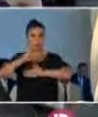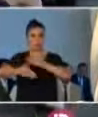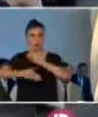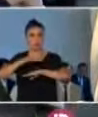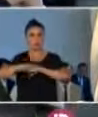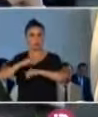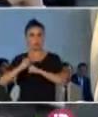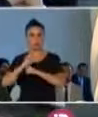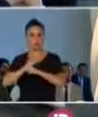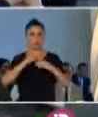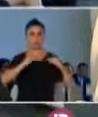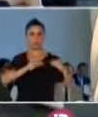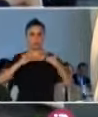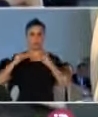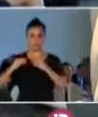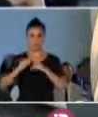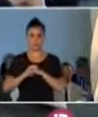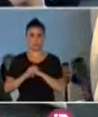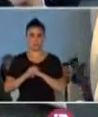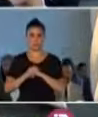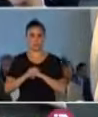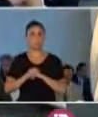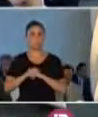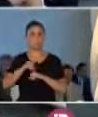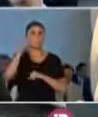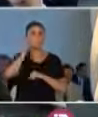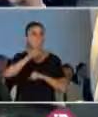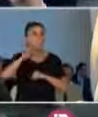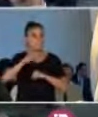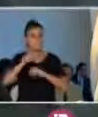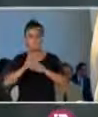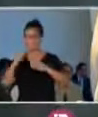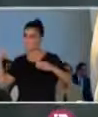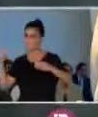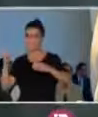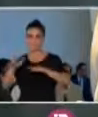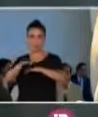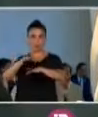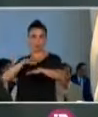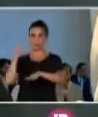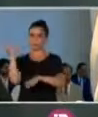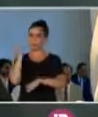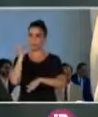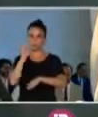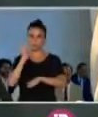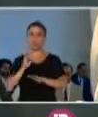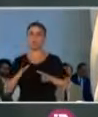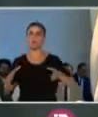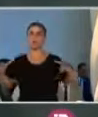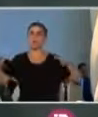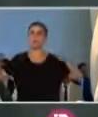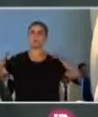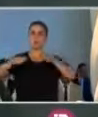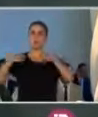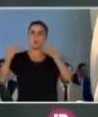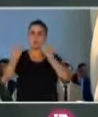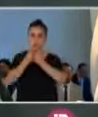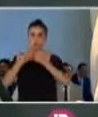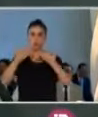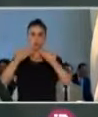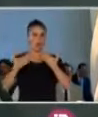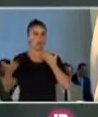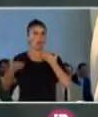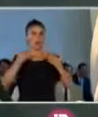terra d'oportunitats per tothom, on ningú pot quedar enrere, on el benestar es construeix des del diàleg, on